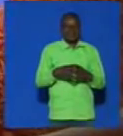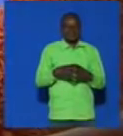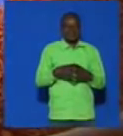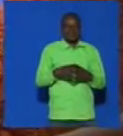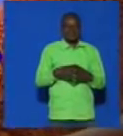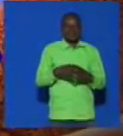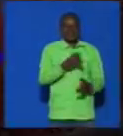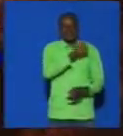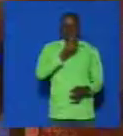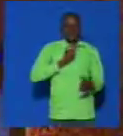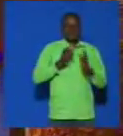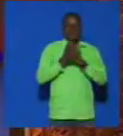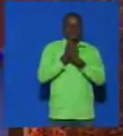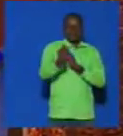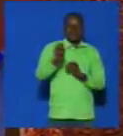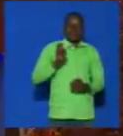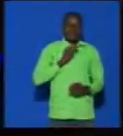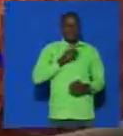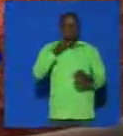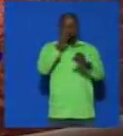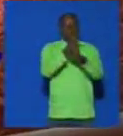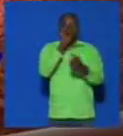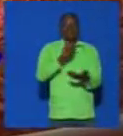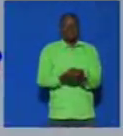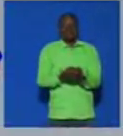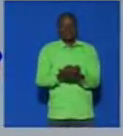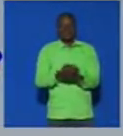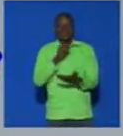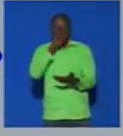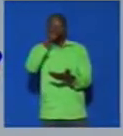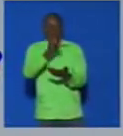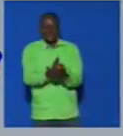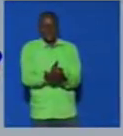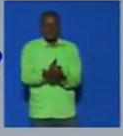moi la qualification nous allons sur le cd